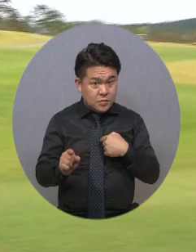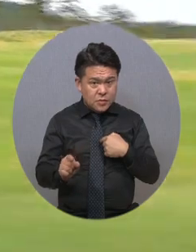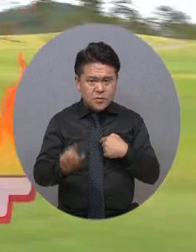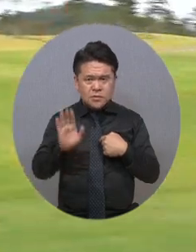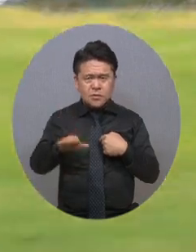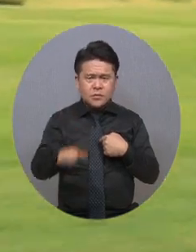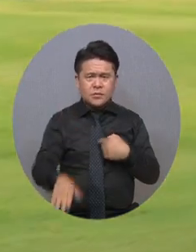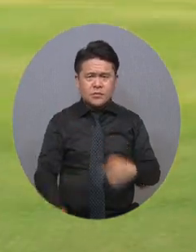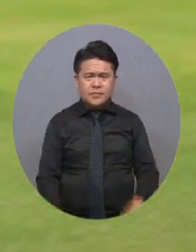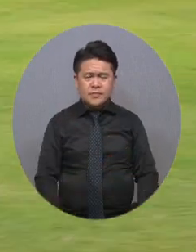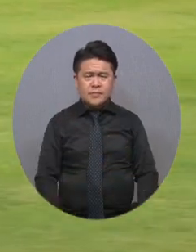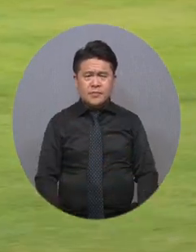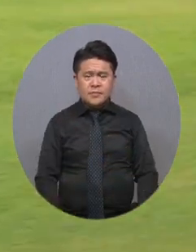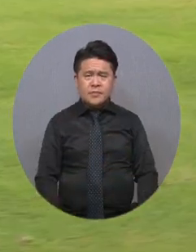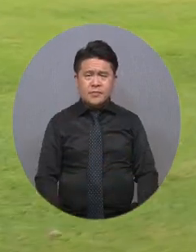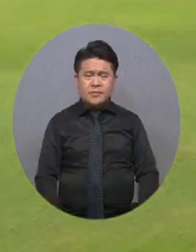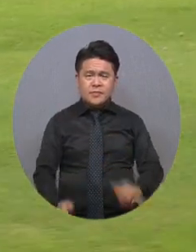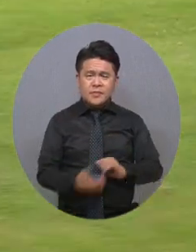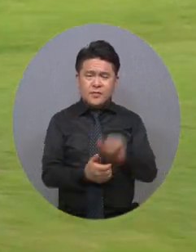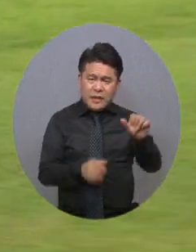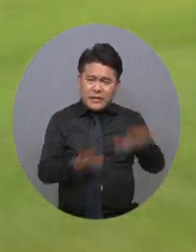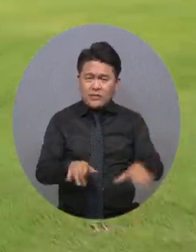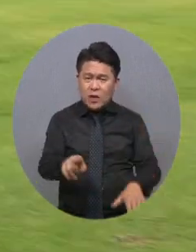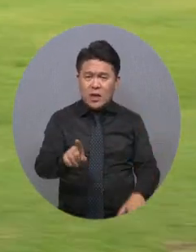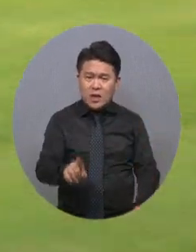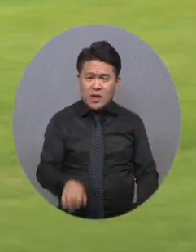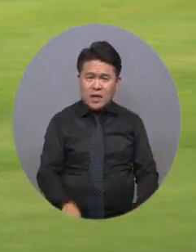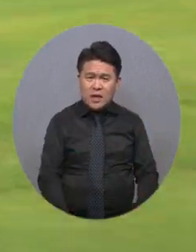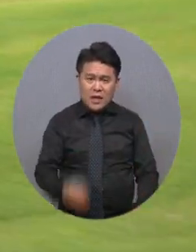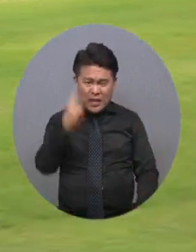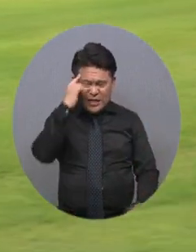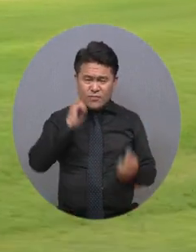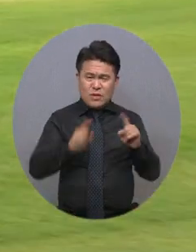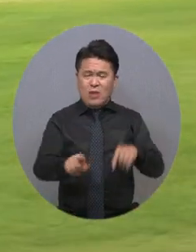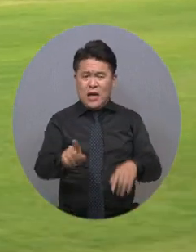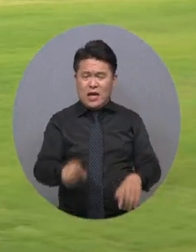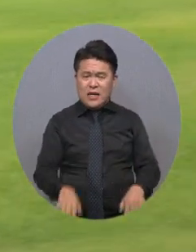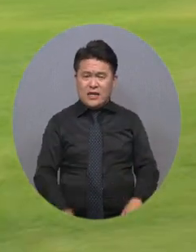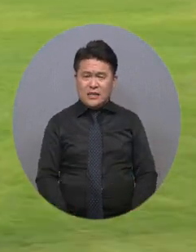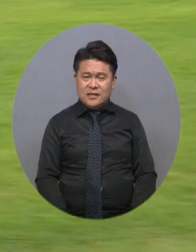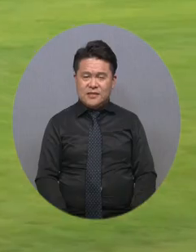형. 당연한 거예요. 팟파이브인데 지금. 같이 화이트에서 쳐가지고 지금.